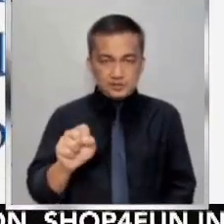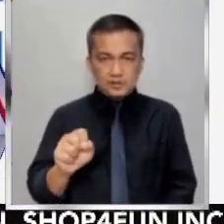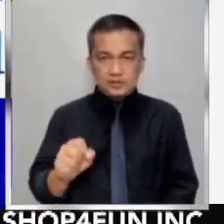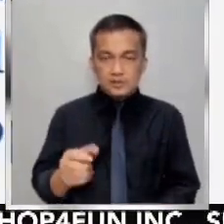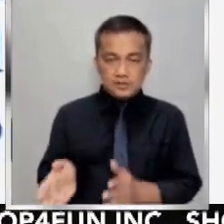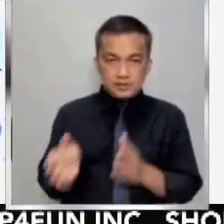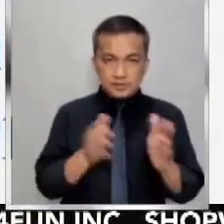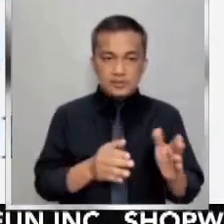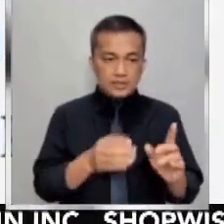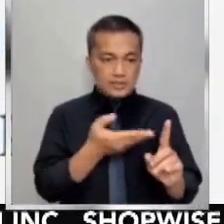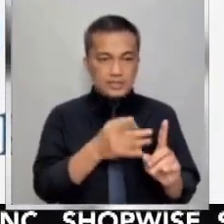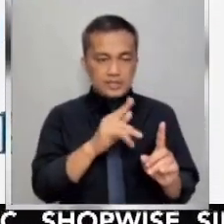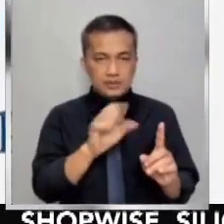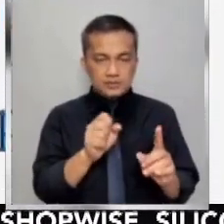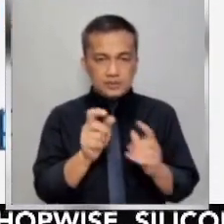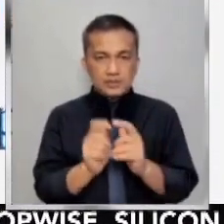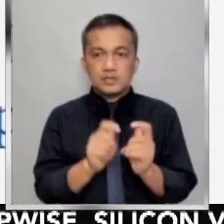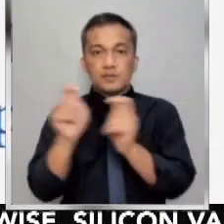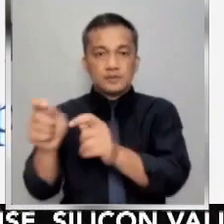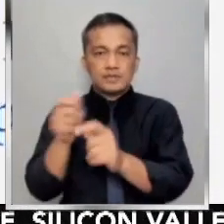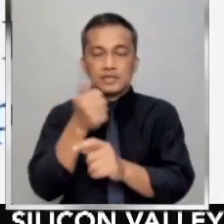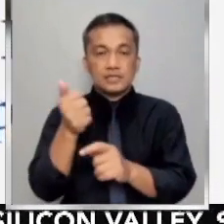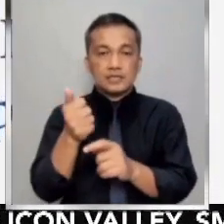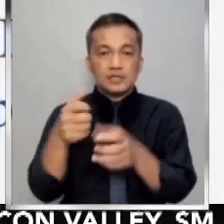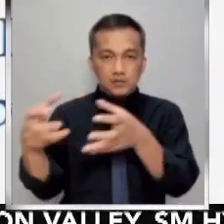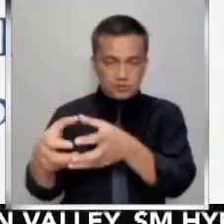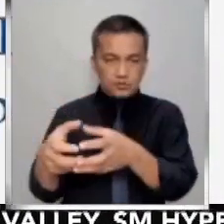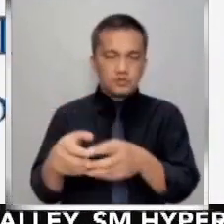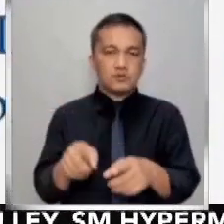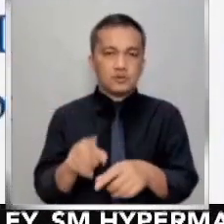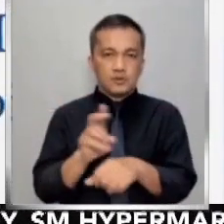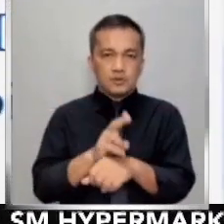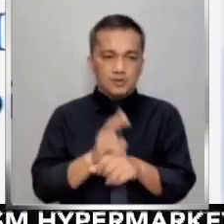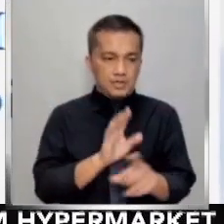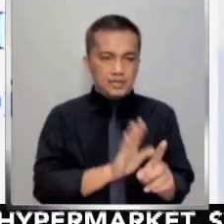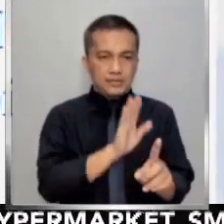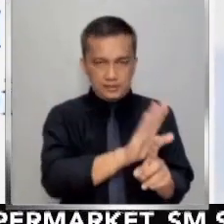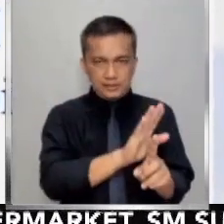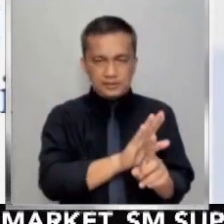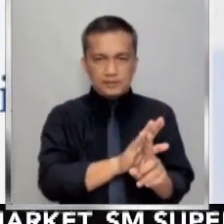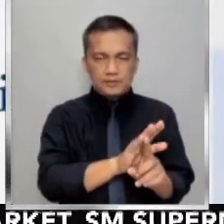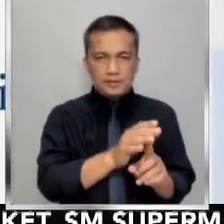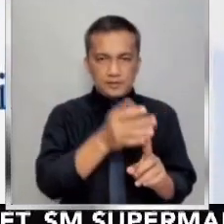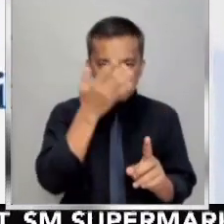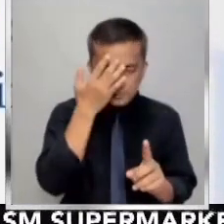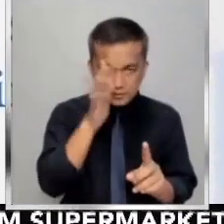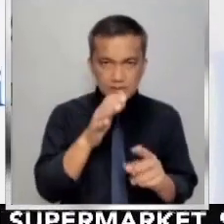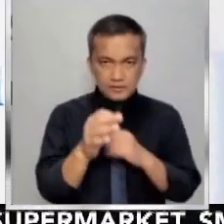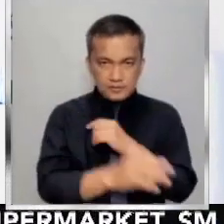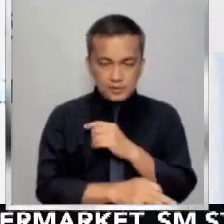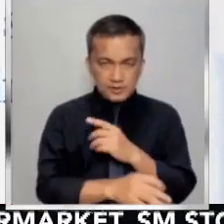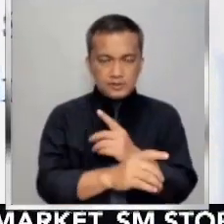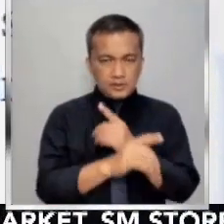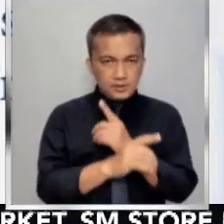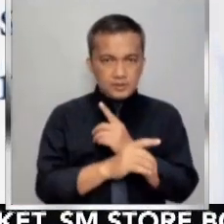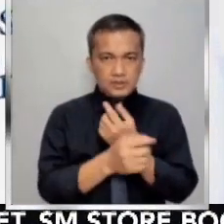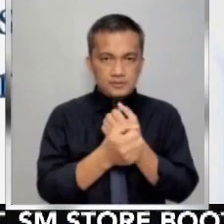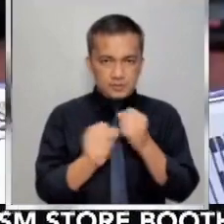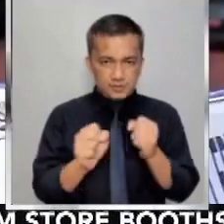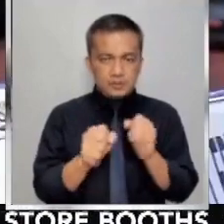Carlos ang paglipat niya sa ibang ahensya para magamit ang kanyang pagkadalubhasa sa foreign defense at security